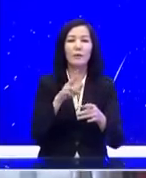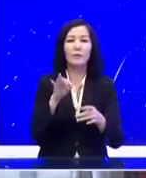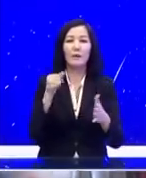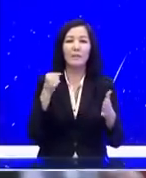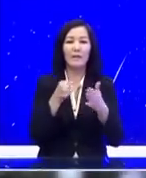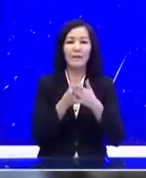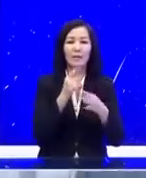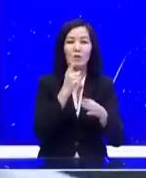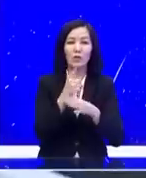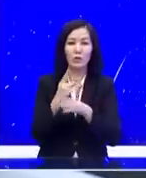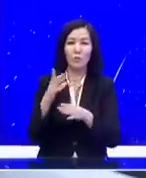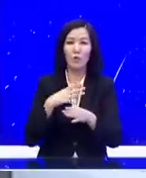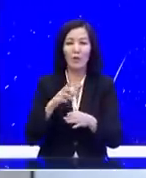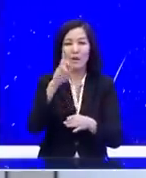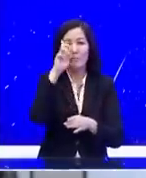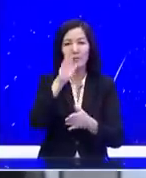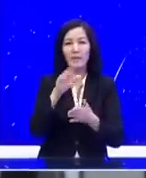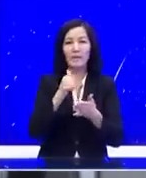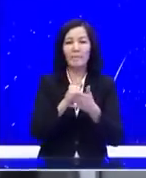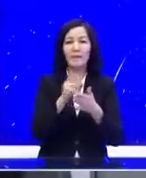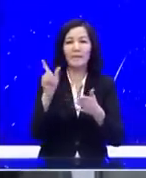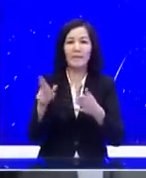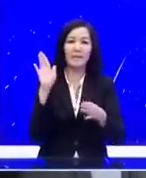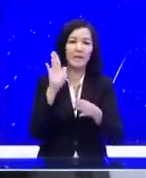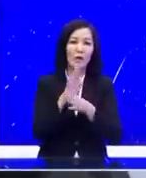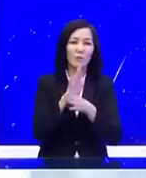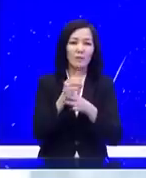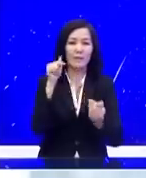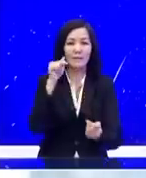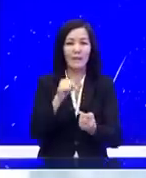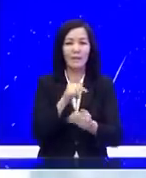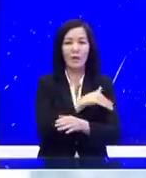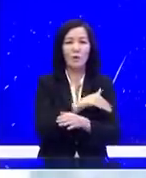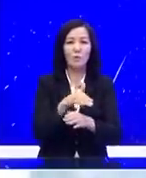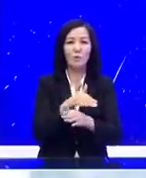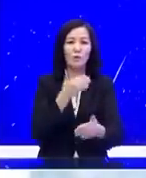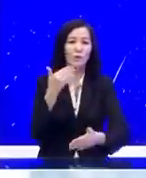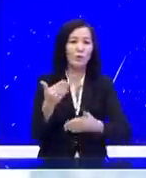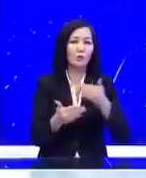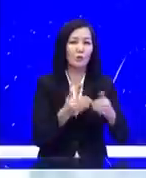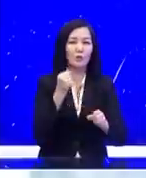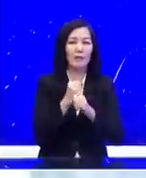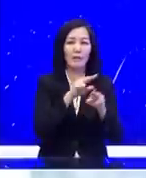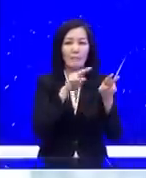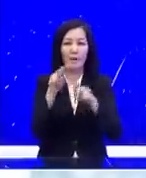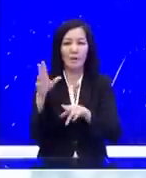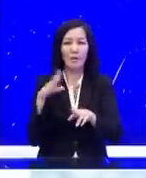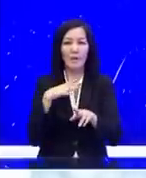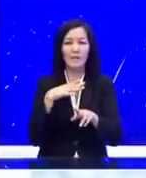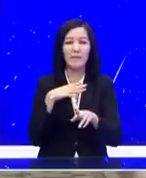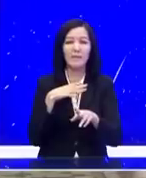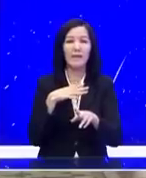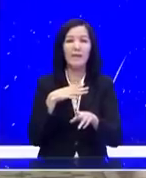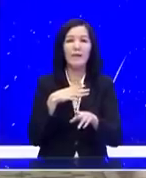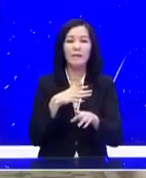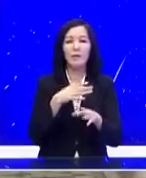дейін шектеу қойылады. Мемлекеттік бас санитар дәрігерінің қаулысына сәйкес көшедегі артық жүріс-тұрыс қатаң бақылауға алынады. Сонымен қатар